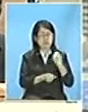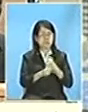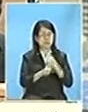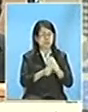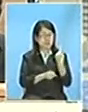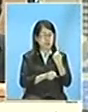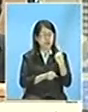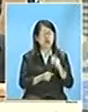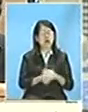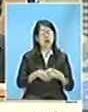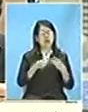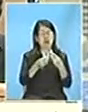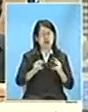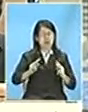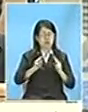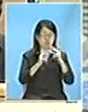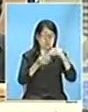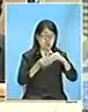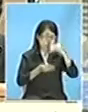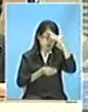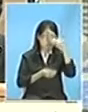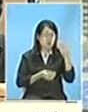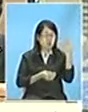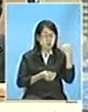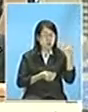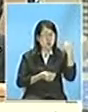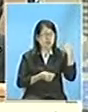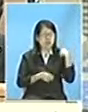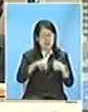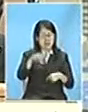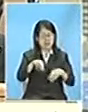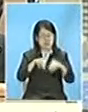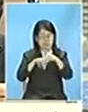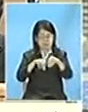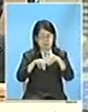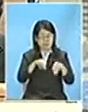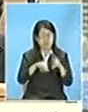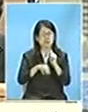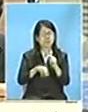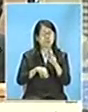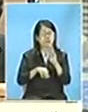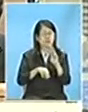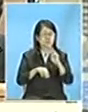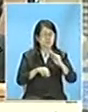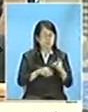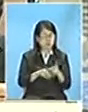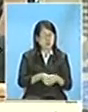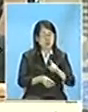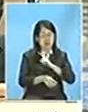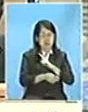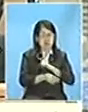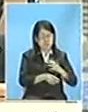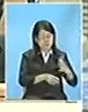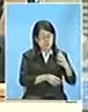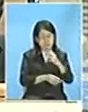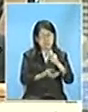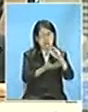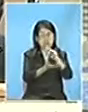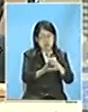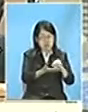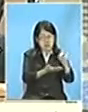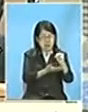ยนั้นได้ยุบรวมทบวงไหมไลนะครับซึ่งดูแลเรื่องการรวมศึกษาการสอนระดับปริญญาตรีทั้งหมดเนี่ยมาไว้ในกระทรวงศึกษาธิ